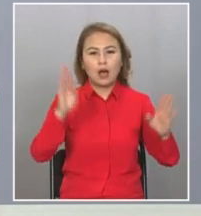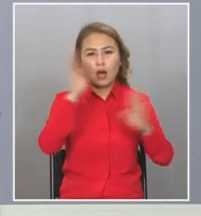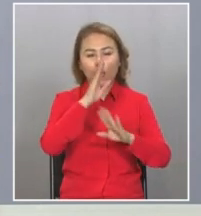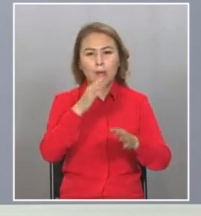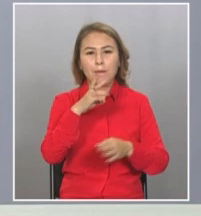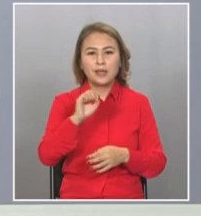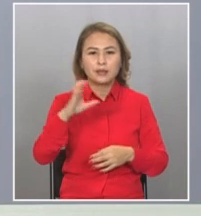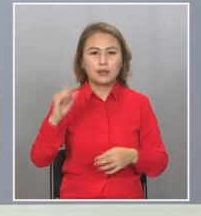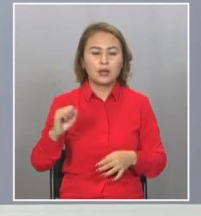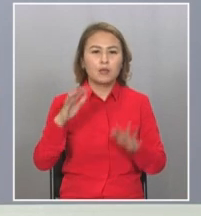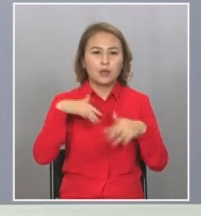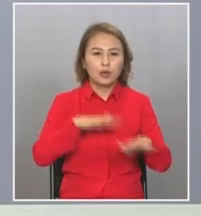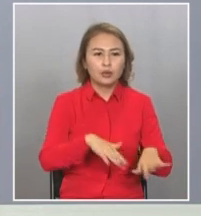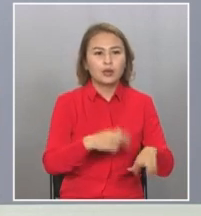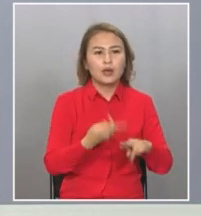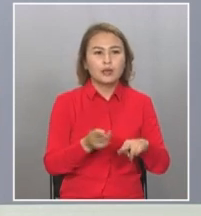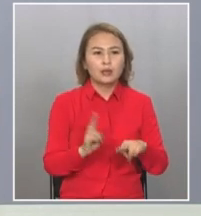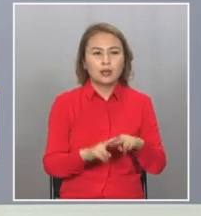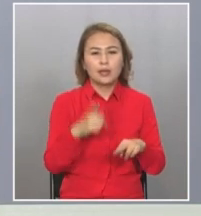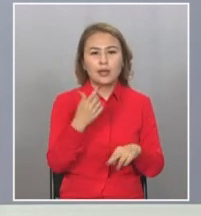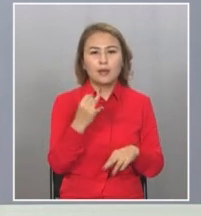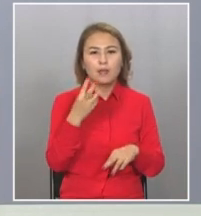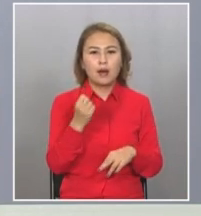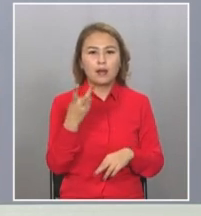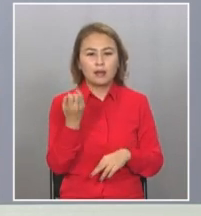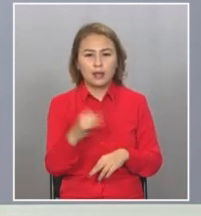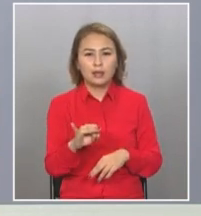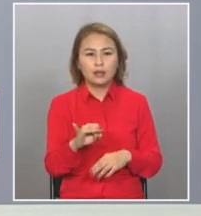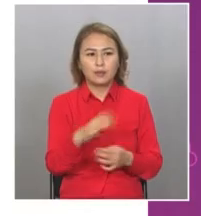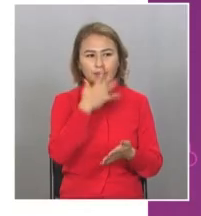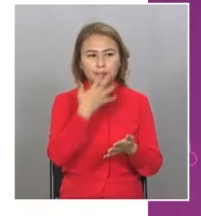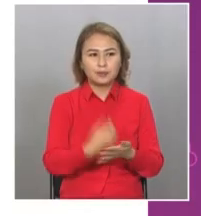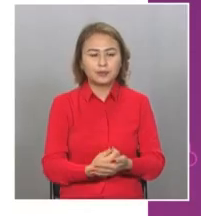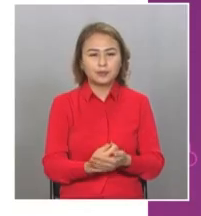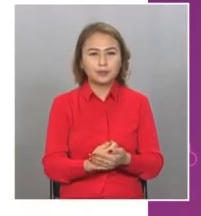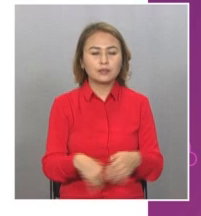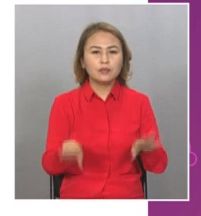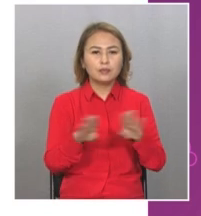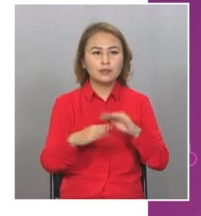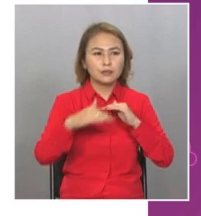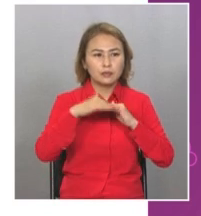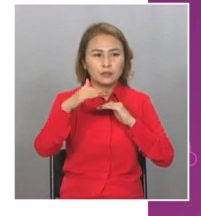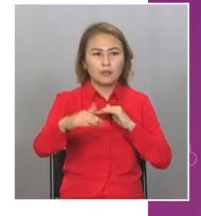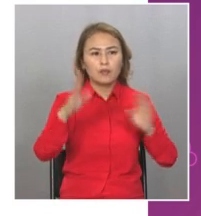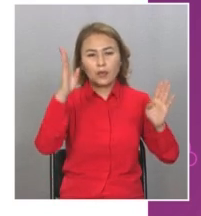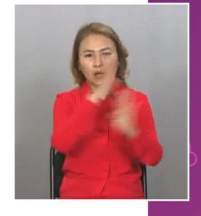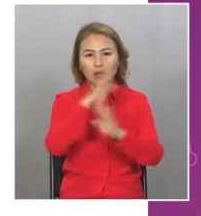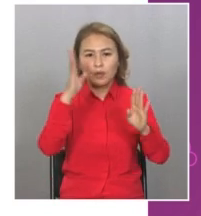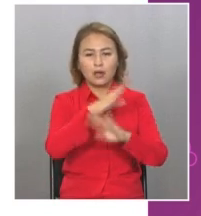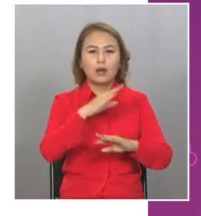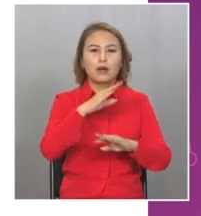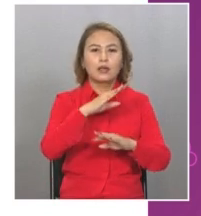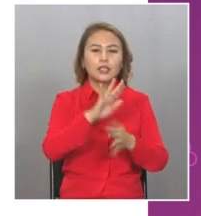массаларын мұхиттың әсерін Гималай тауларда өзіндік тежейді. Ал жазықтарда ауа